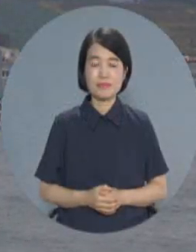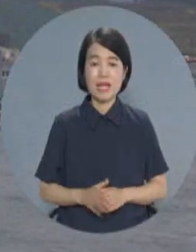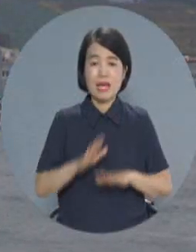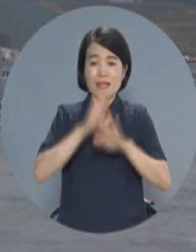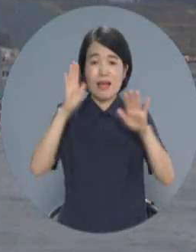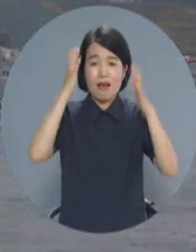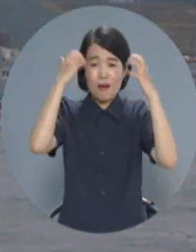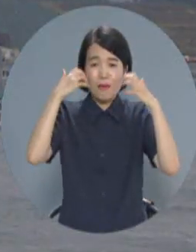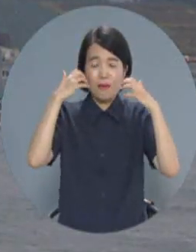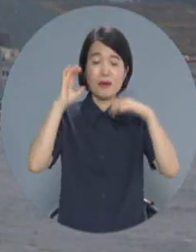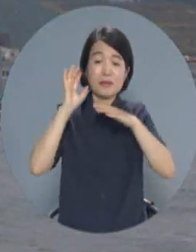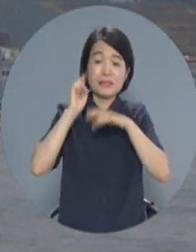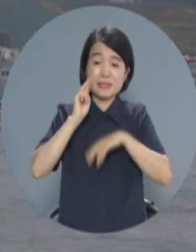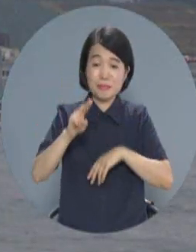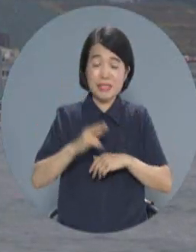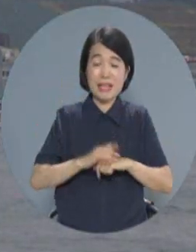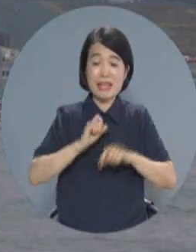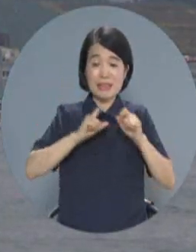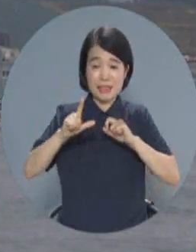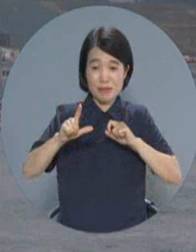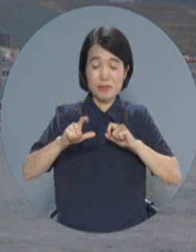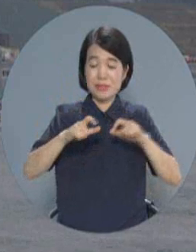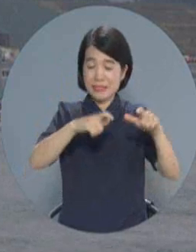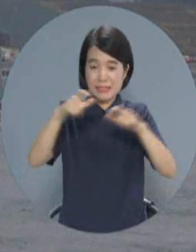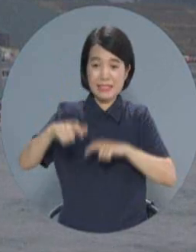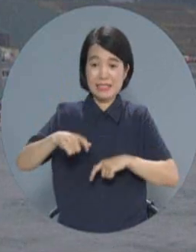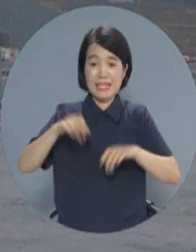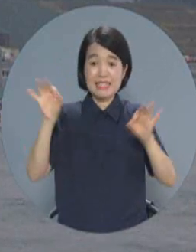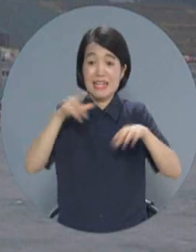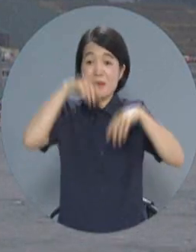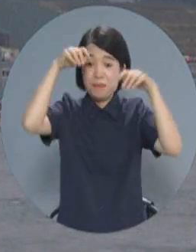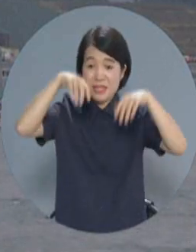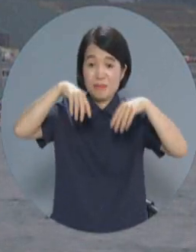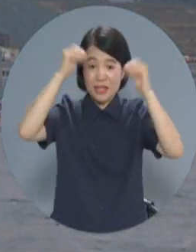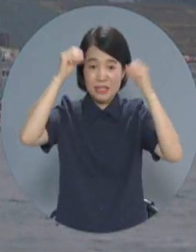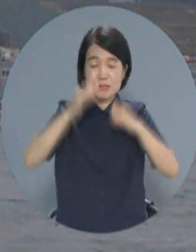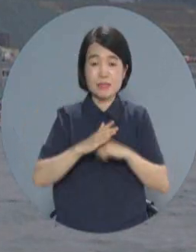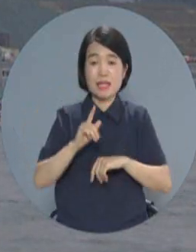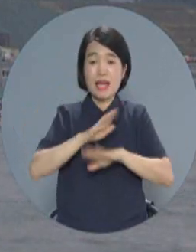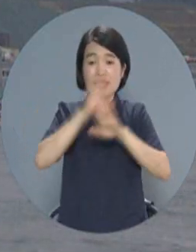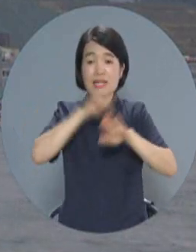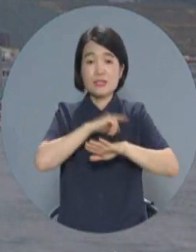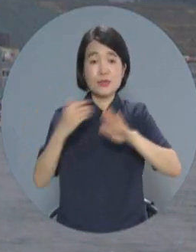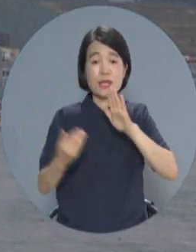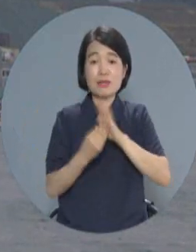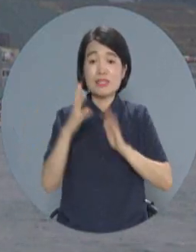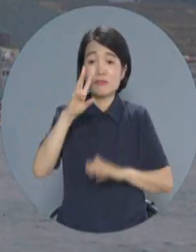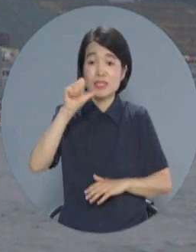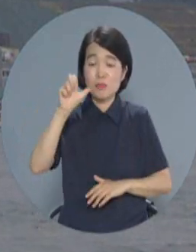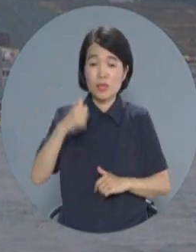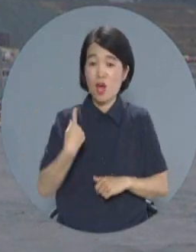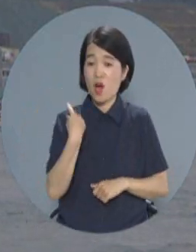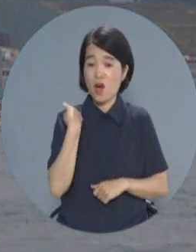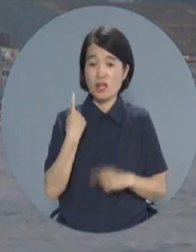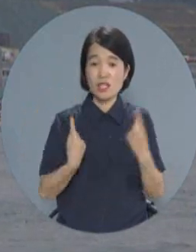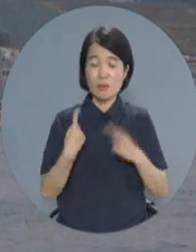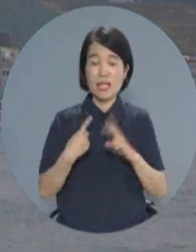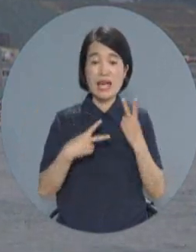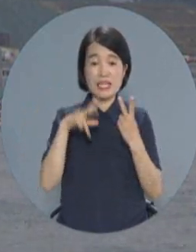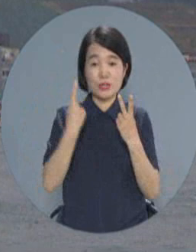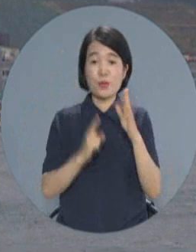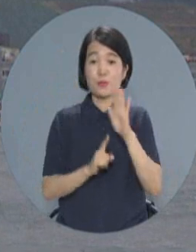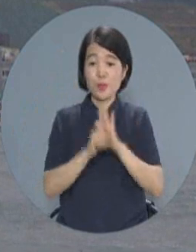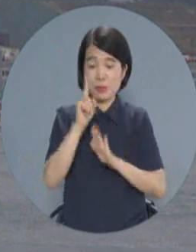낮더위가 심한 가운데 대부분 지역에 한때 소나기가 내렸습니다. 낮 최고 기온은 35도로 어제보다 2도